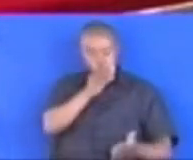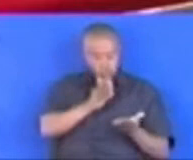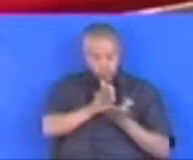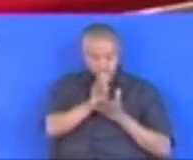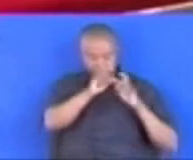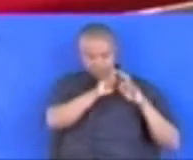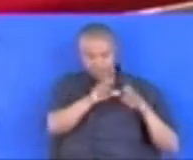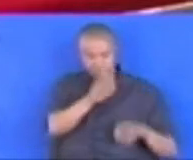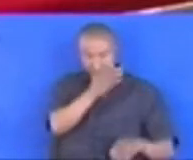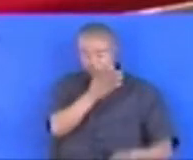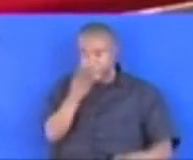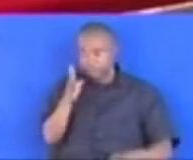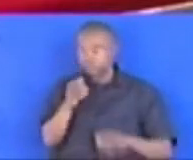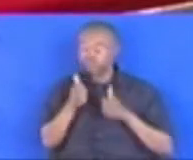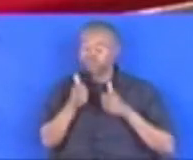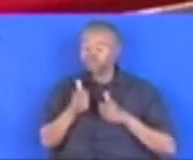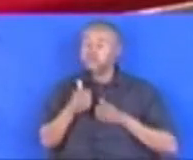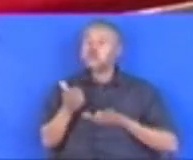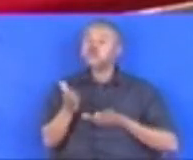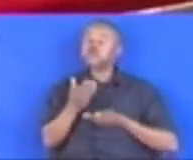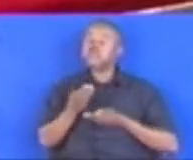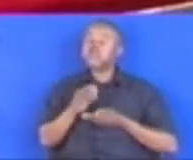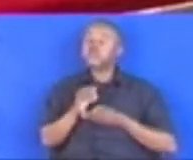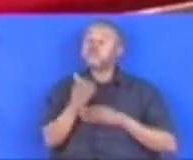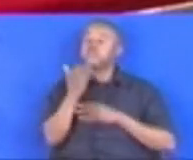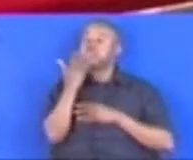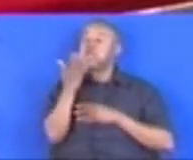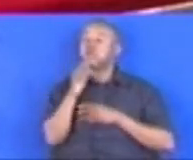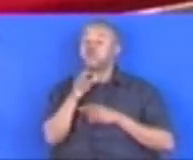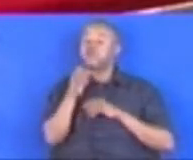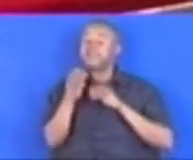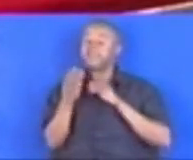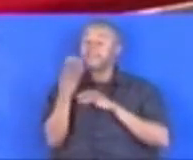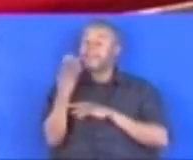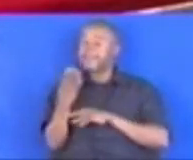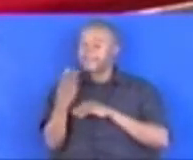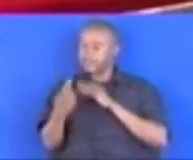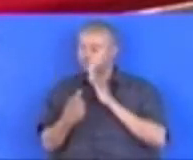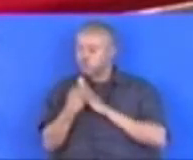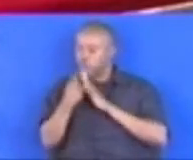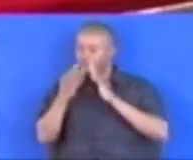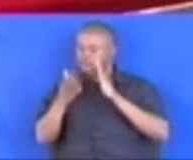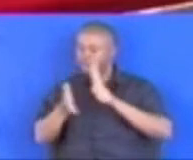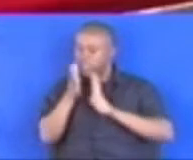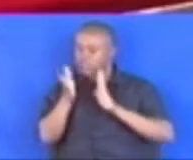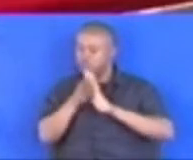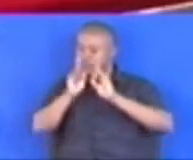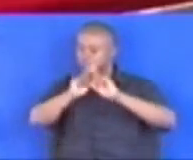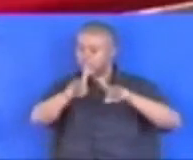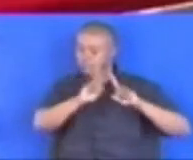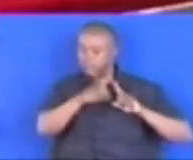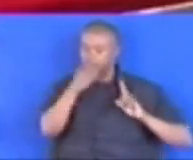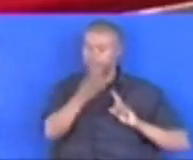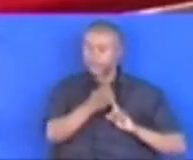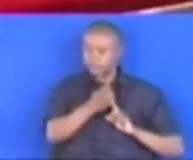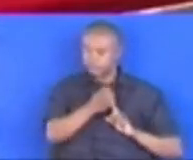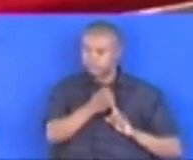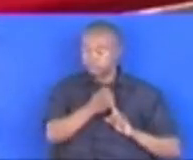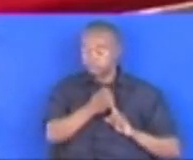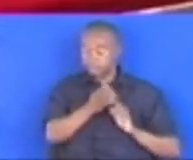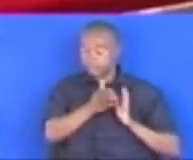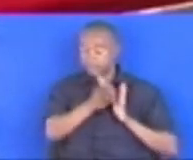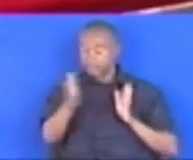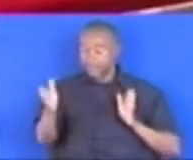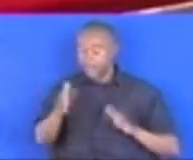53 ilitarajia kukusanya shilingi bilioni 5.4 kutoka vyanzo mbalimbali vya mapato. Hadi kufikia